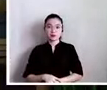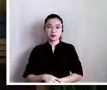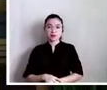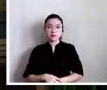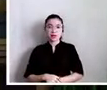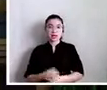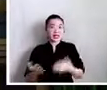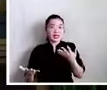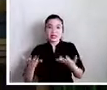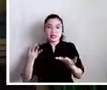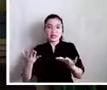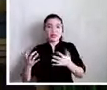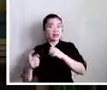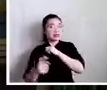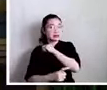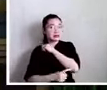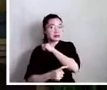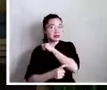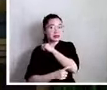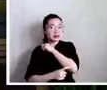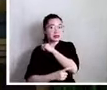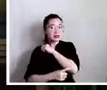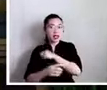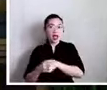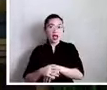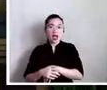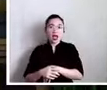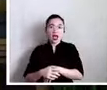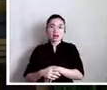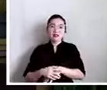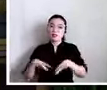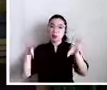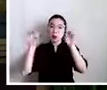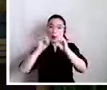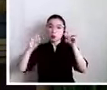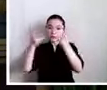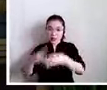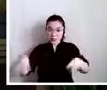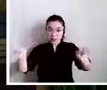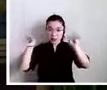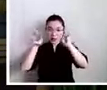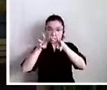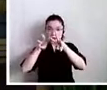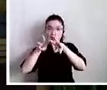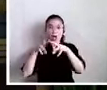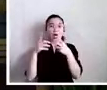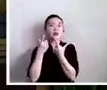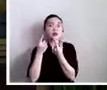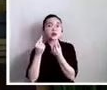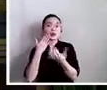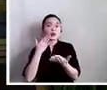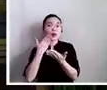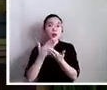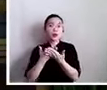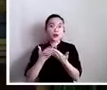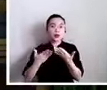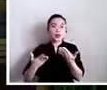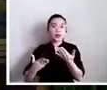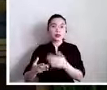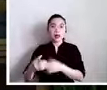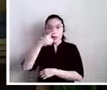nato, ma-undermine ang makahuluganon sa paghimog mga maayong buhat kay tungod simbaho na nato ang